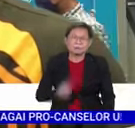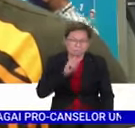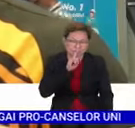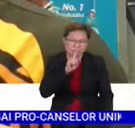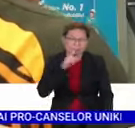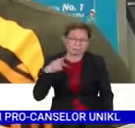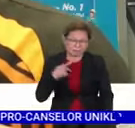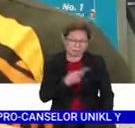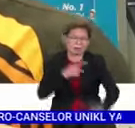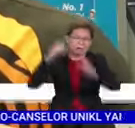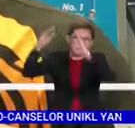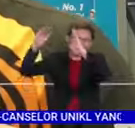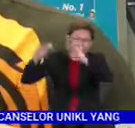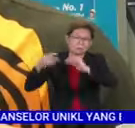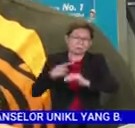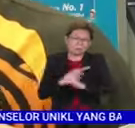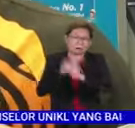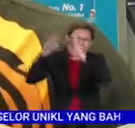boleh